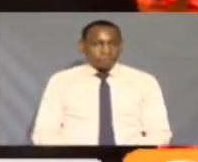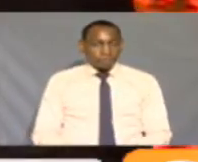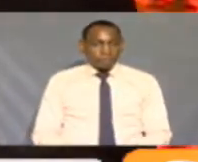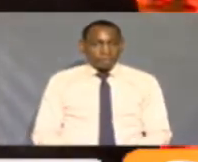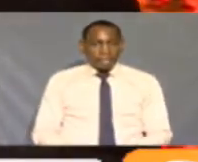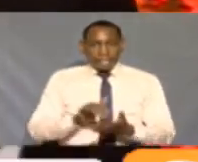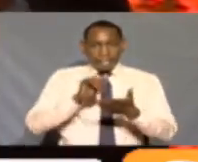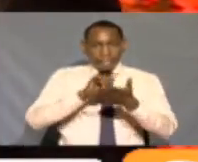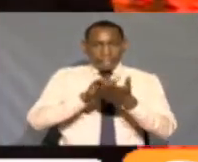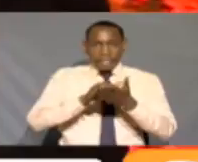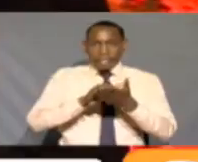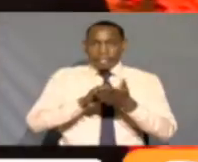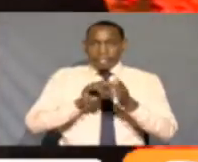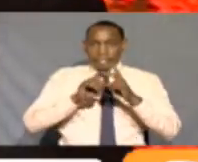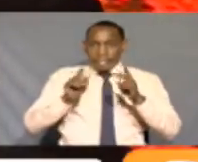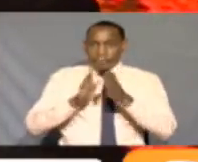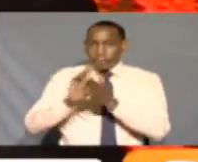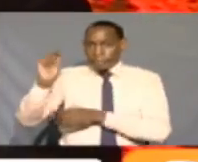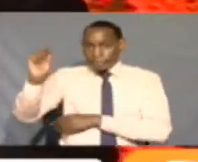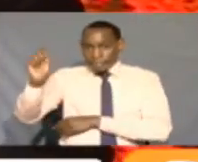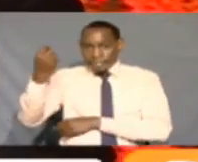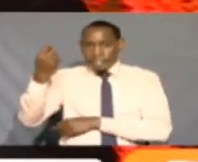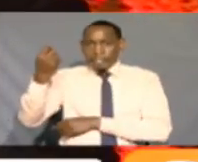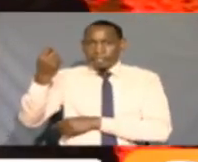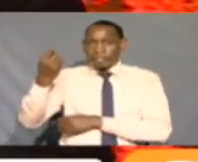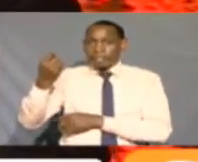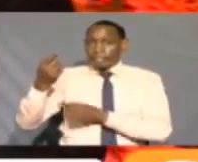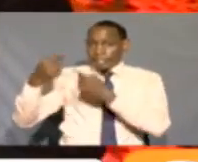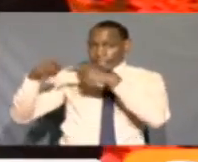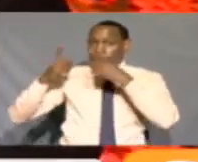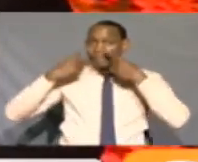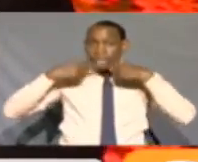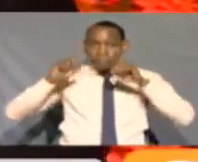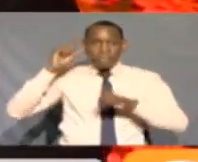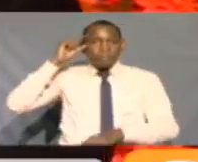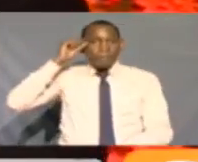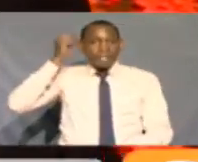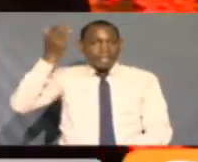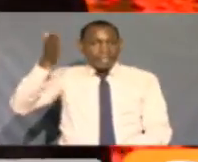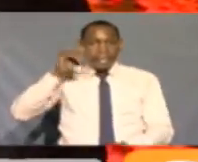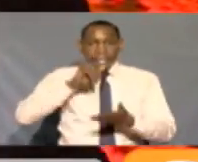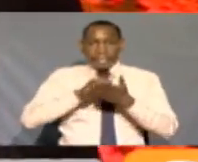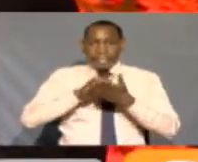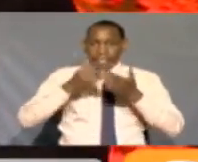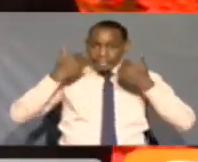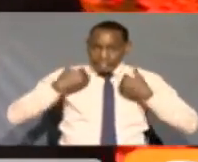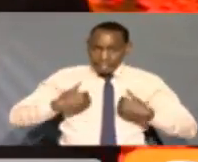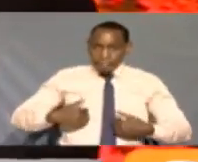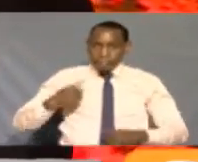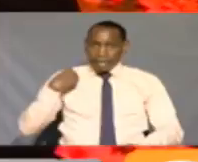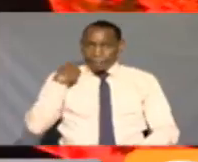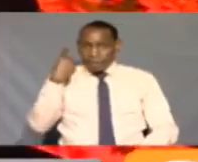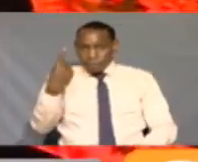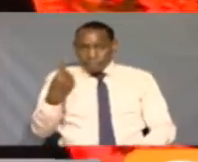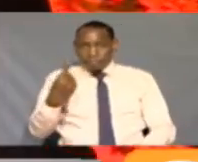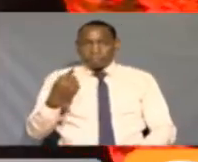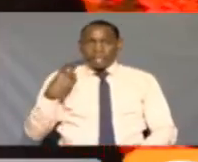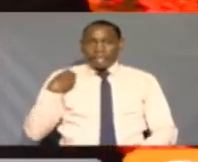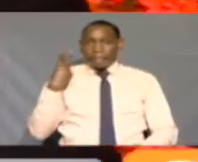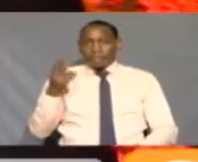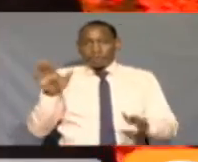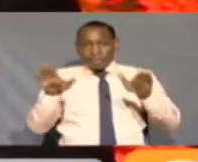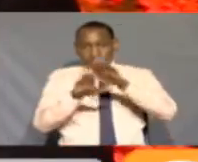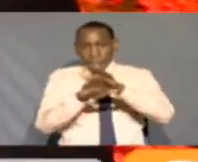Hii vetting ilikuwa kwamba itaanzia kwake rais mwenyewe alitangaza akiwa Mombasa kwamba nitakuwa mimi kwanza kisha naibu